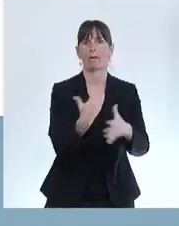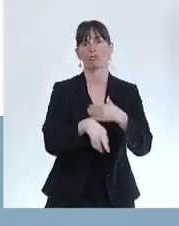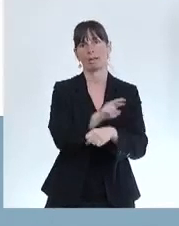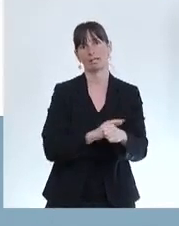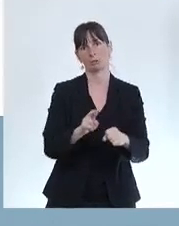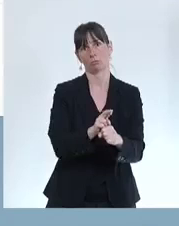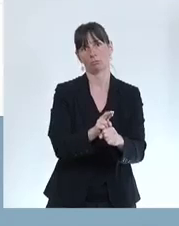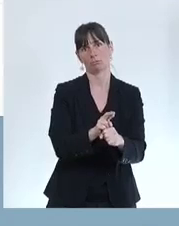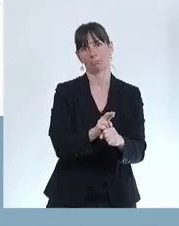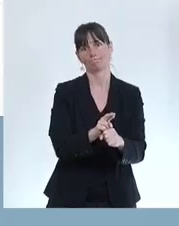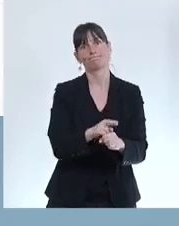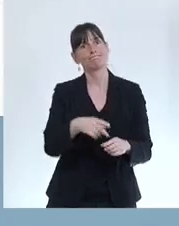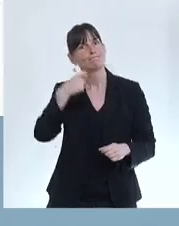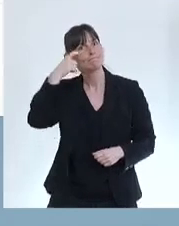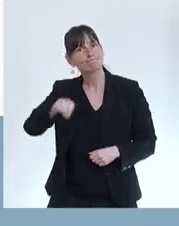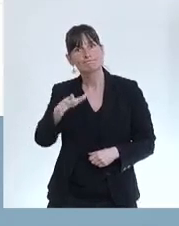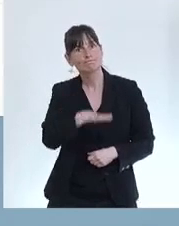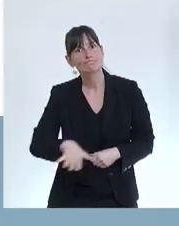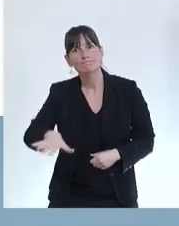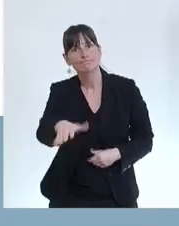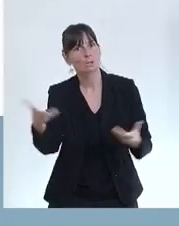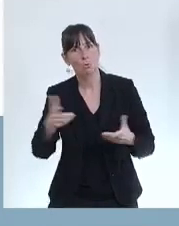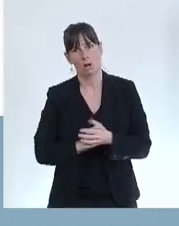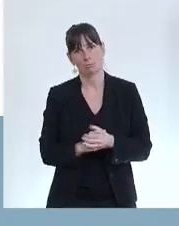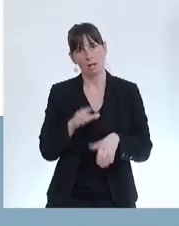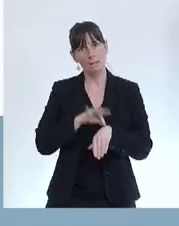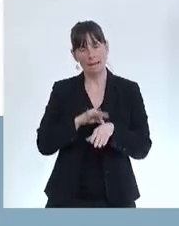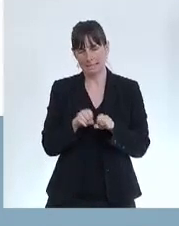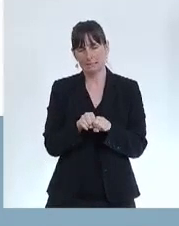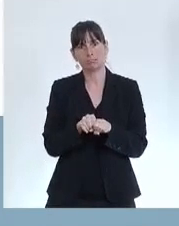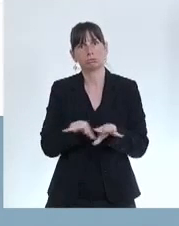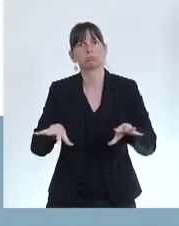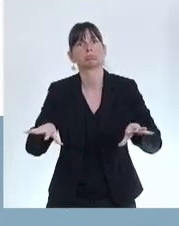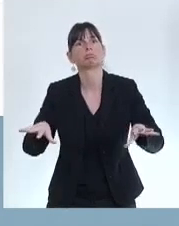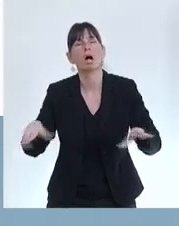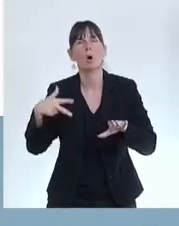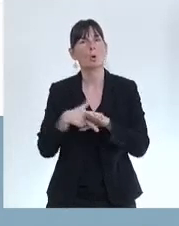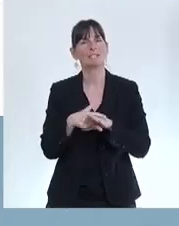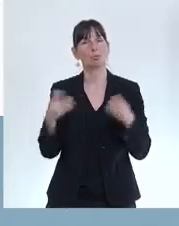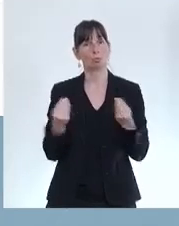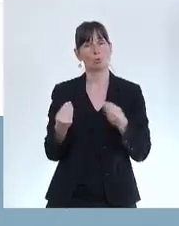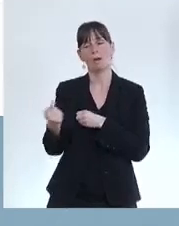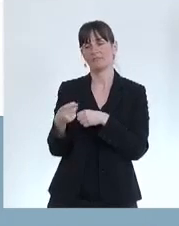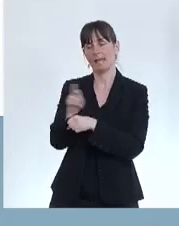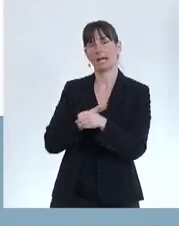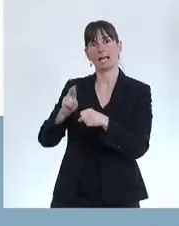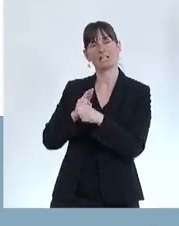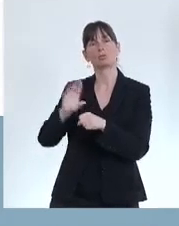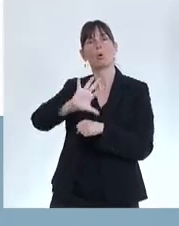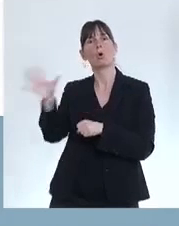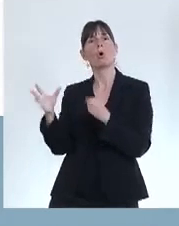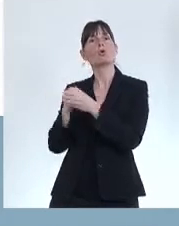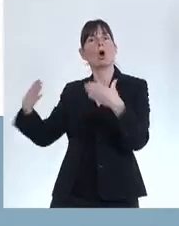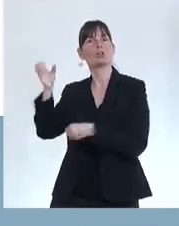le monde a bien conscience que l'épidémie a commencé à se développer dans la région Grand Est et qu'elle est beaucoup moins développée